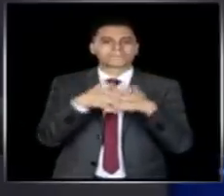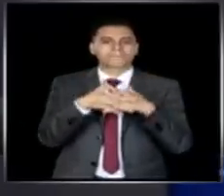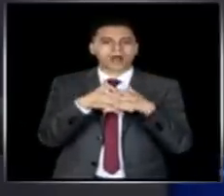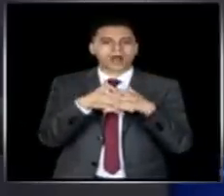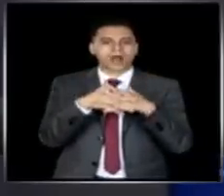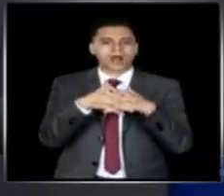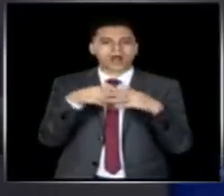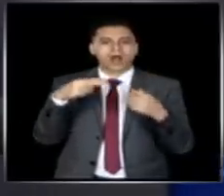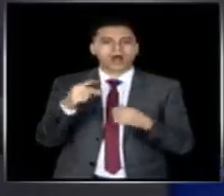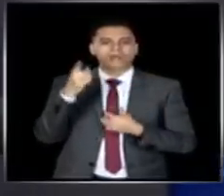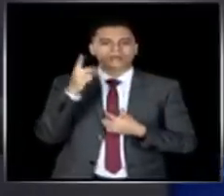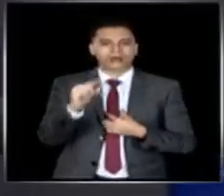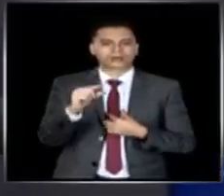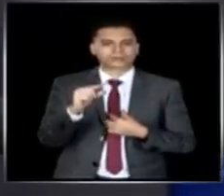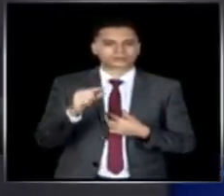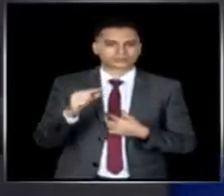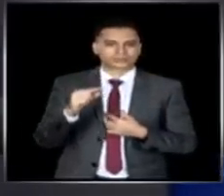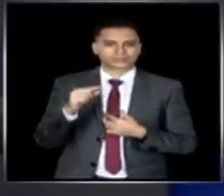عطارد؟